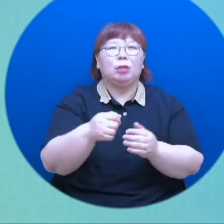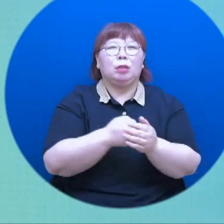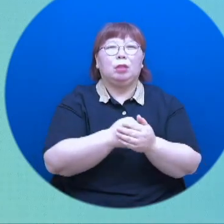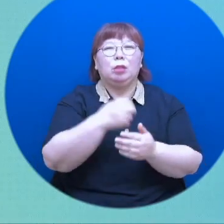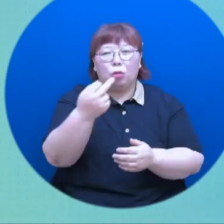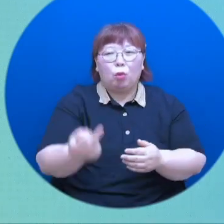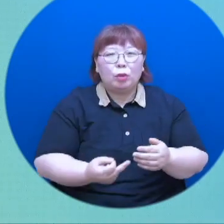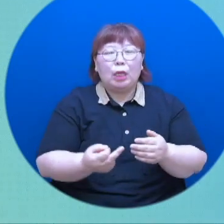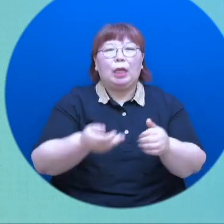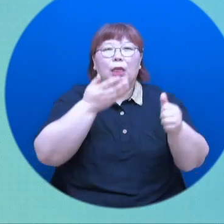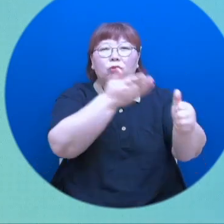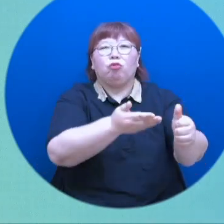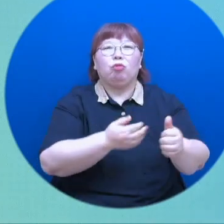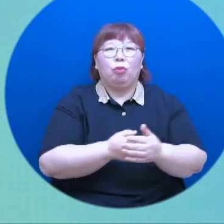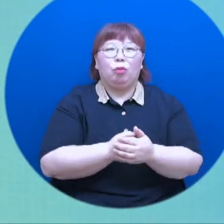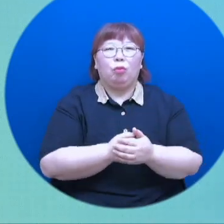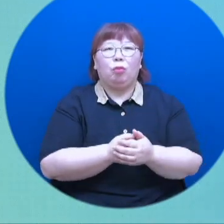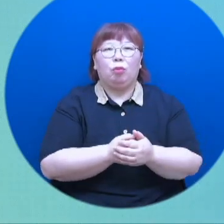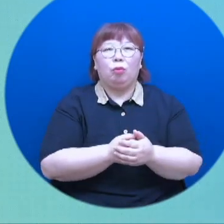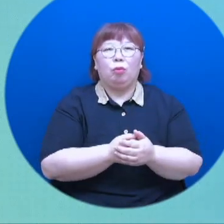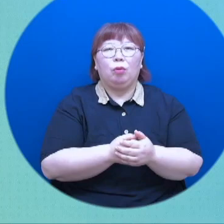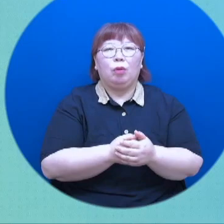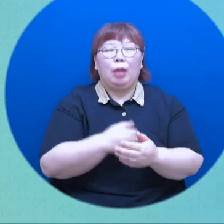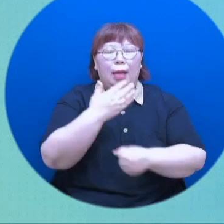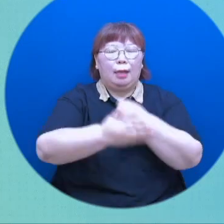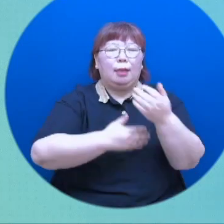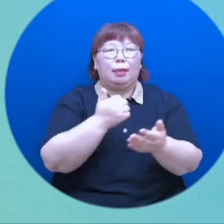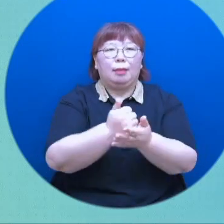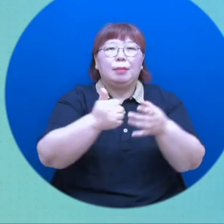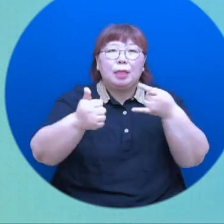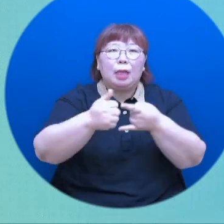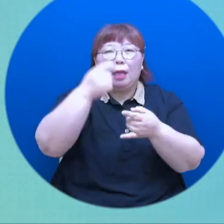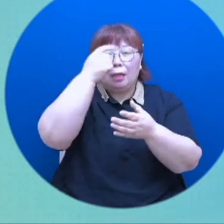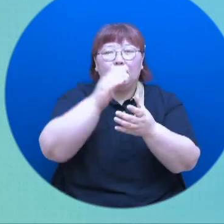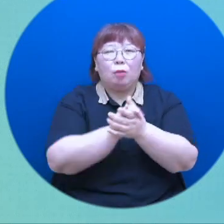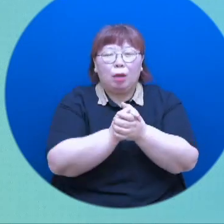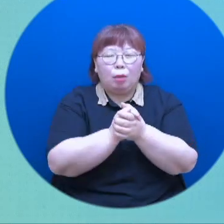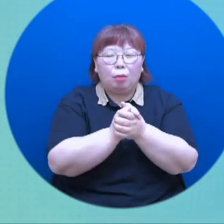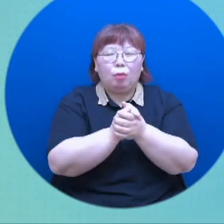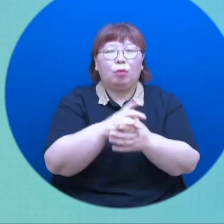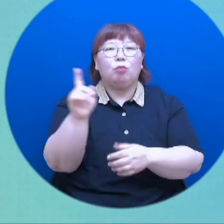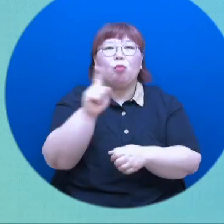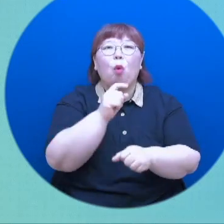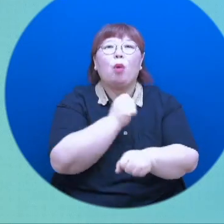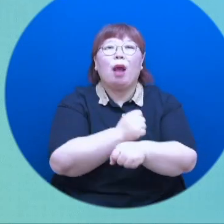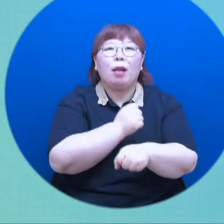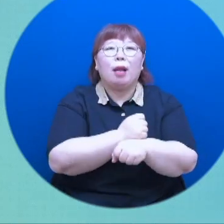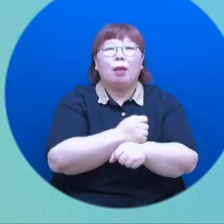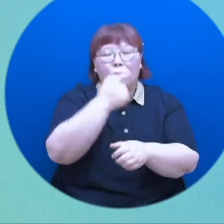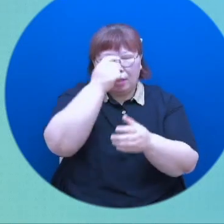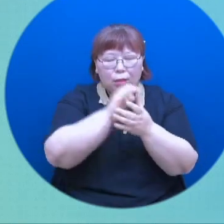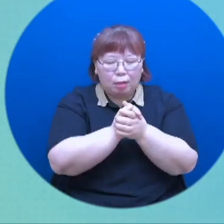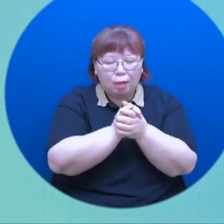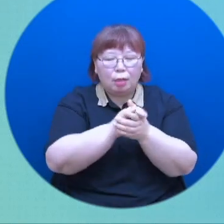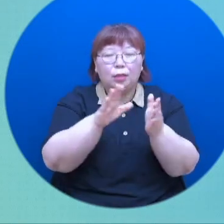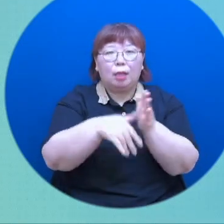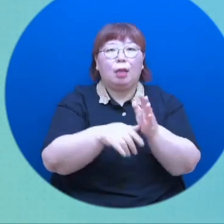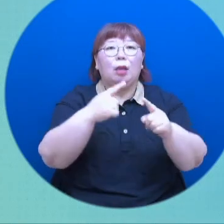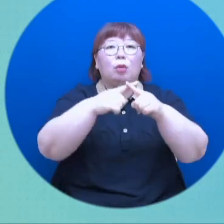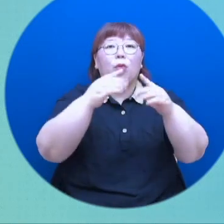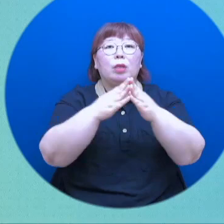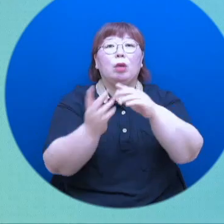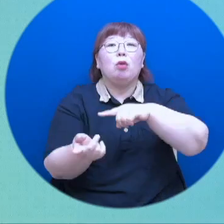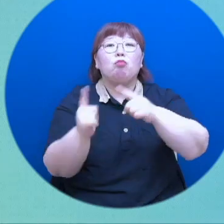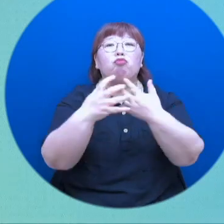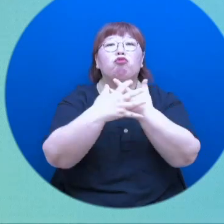물려주고 하나님께 기도하며 뭘 해야 될까요? 라고 하고 있는 그때 교회에서 부흥회가 있어요.